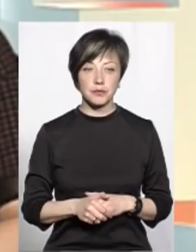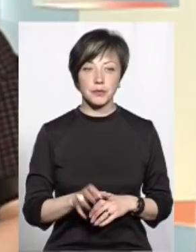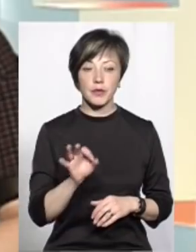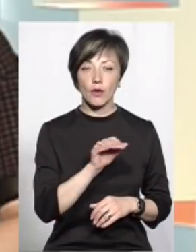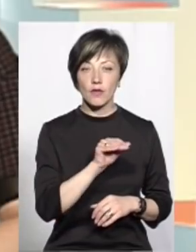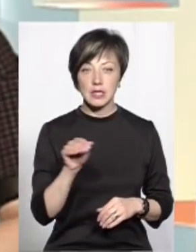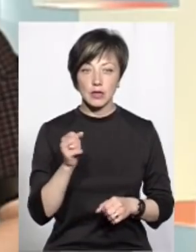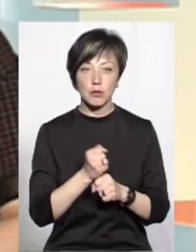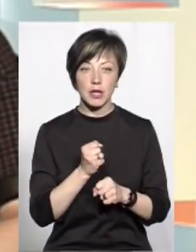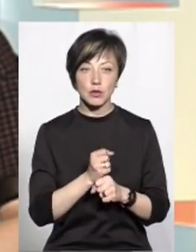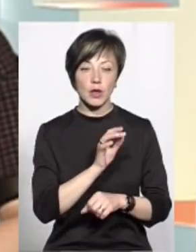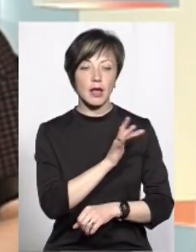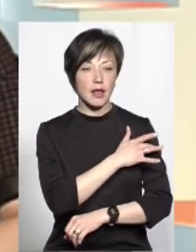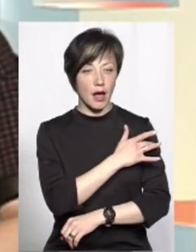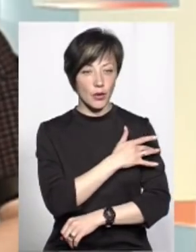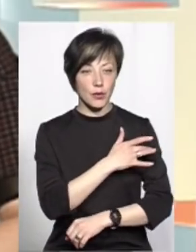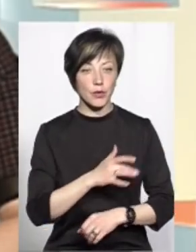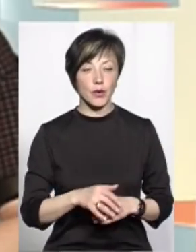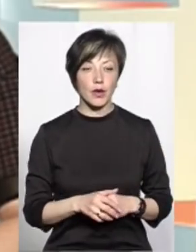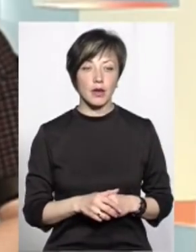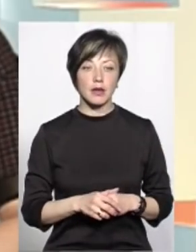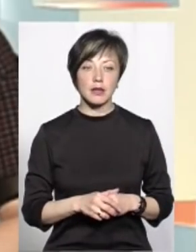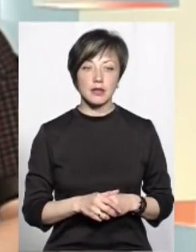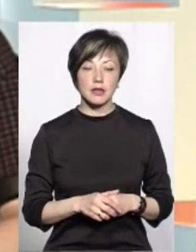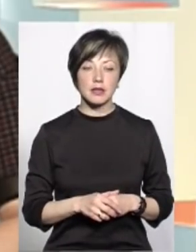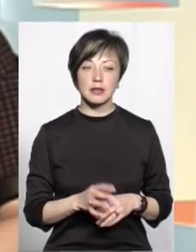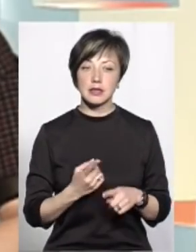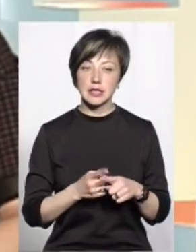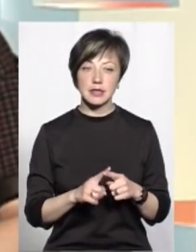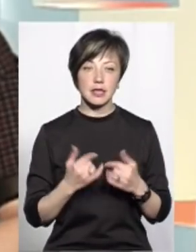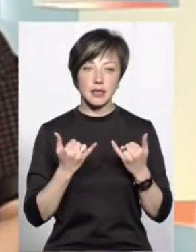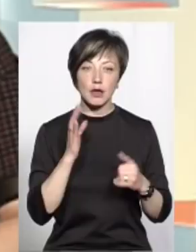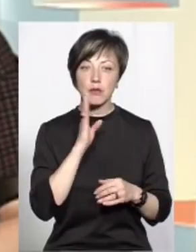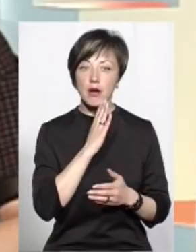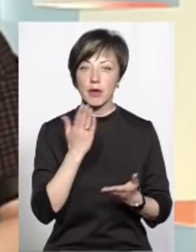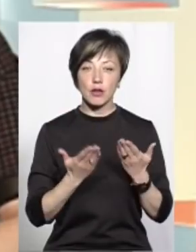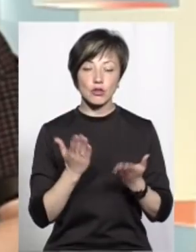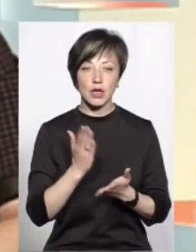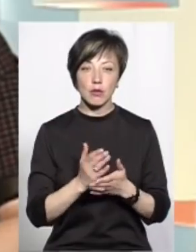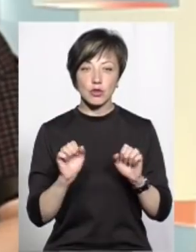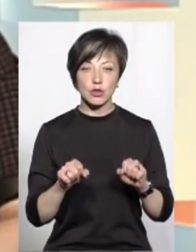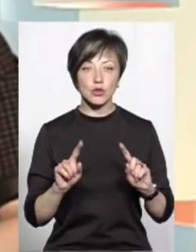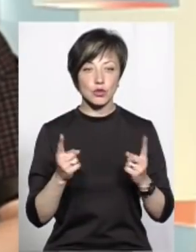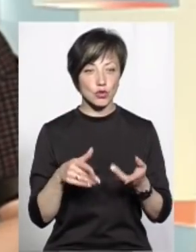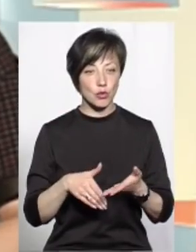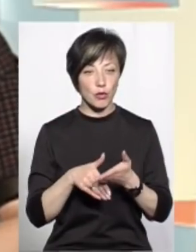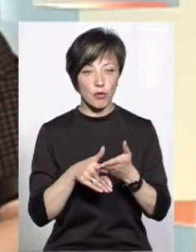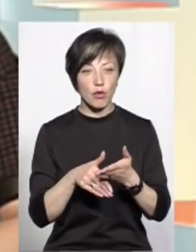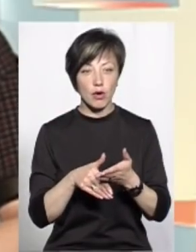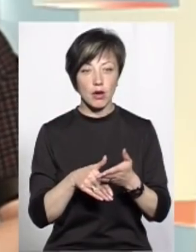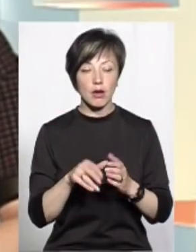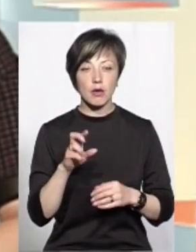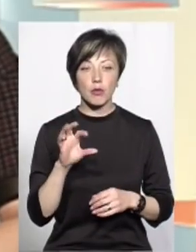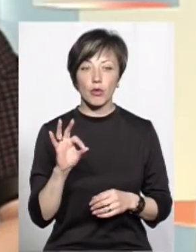офіційно працює нянею. Тому це, ну, звичайно, для мами, якщо є можливість, це надзвичайна допомога, тому що